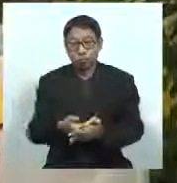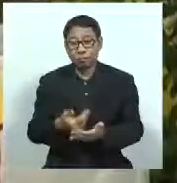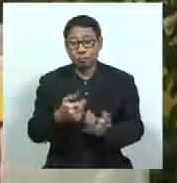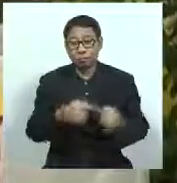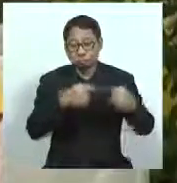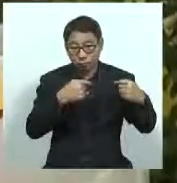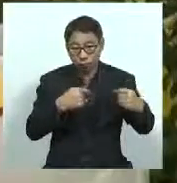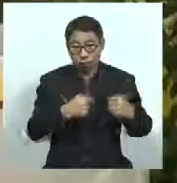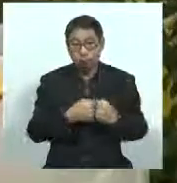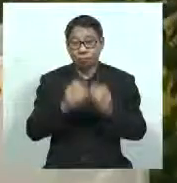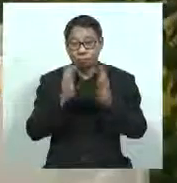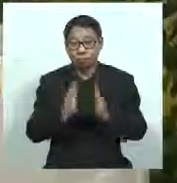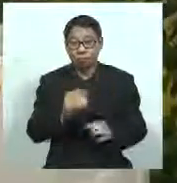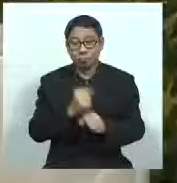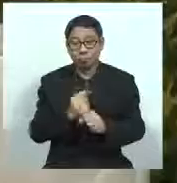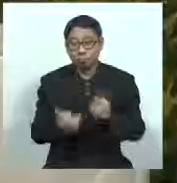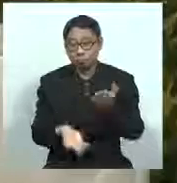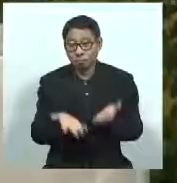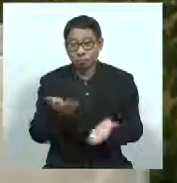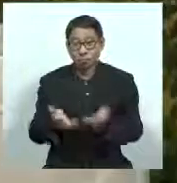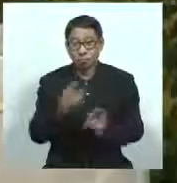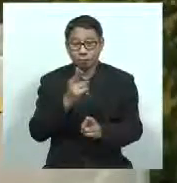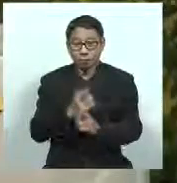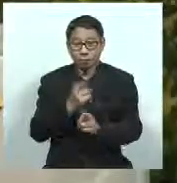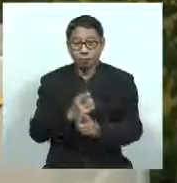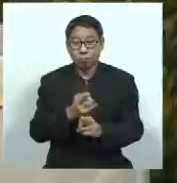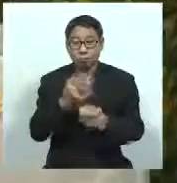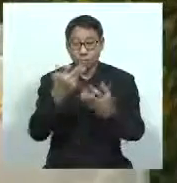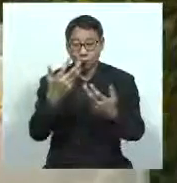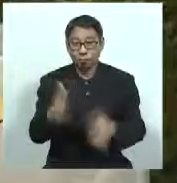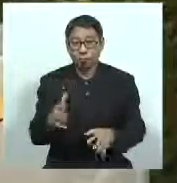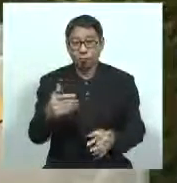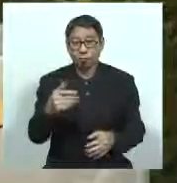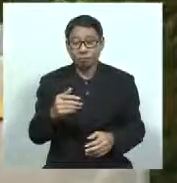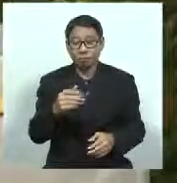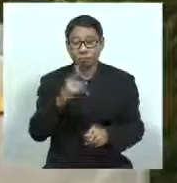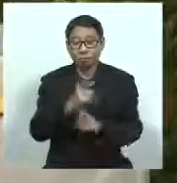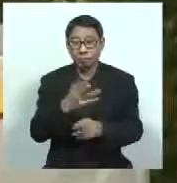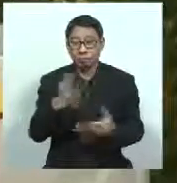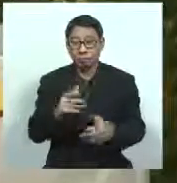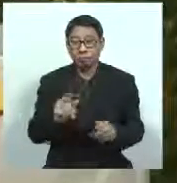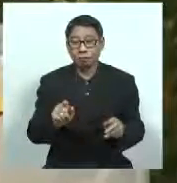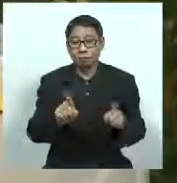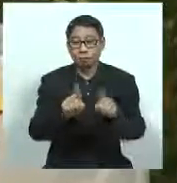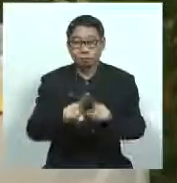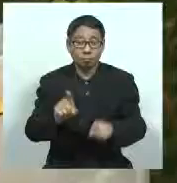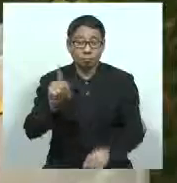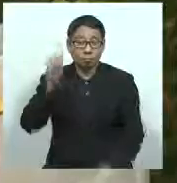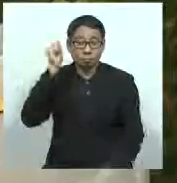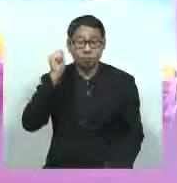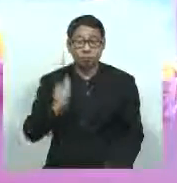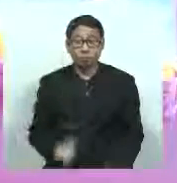ของคนทำยังไงก็ตามรักษาไงก็ตามถ้าทำแล้วแบบนี้แล้วไม่รักษามันก็เป็นแบบเดิม